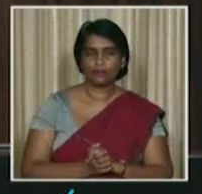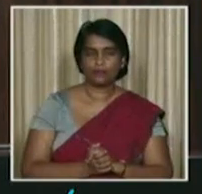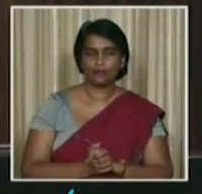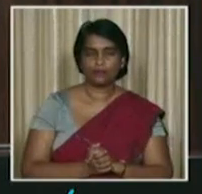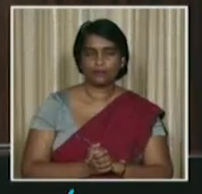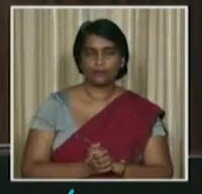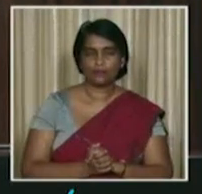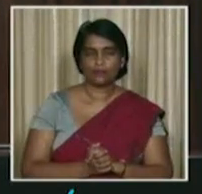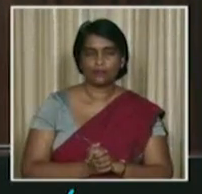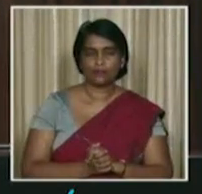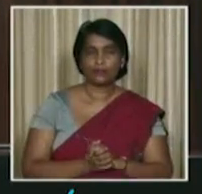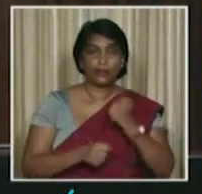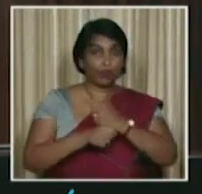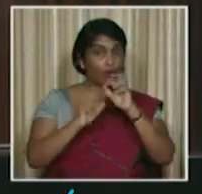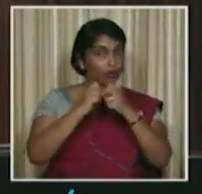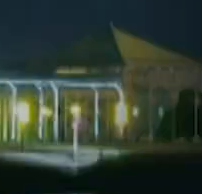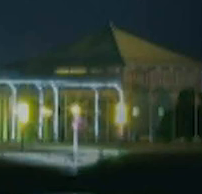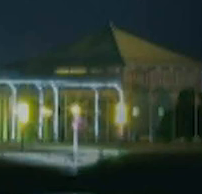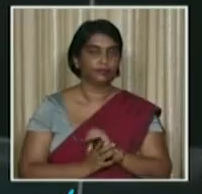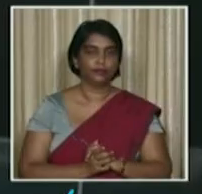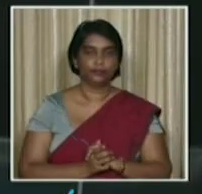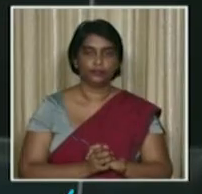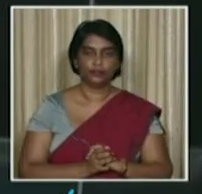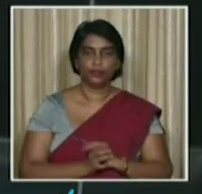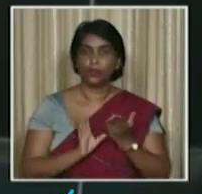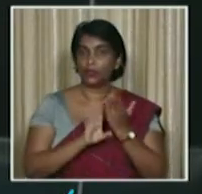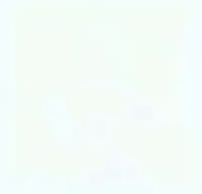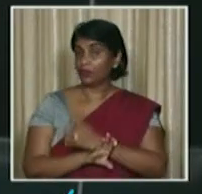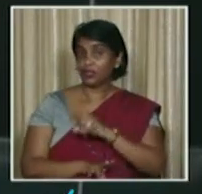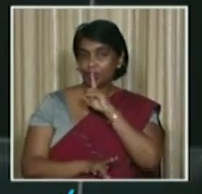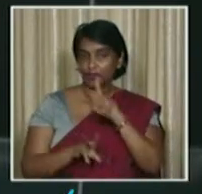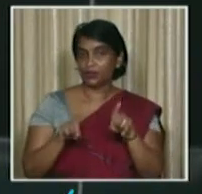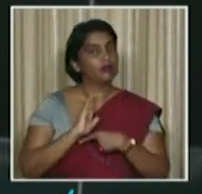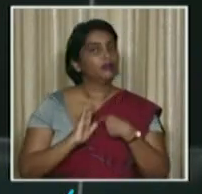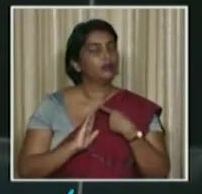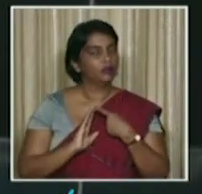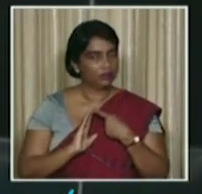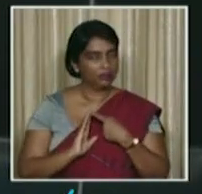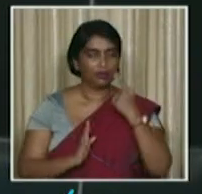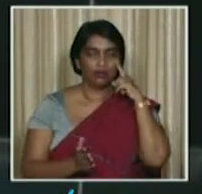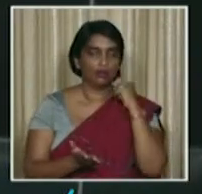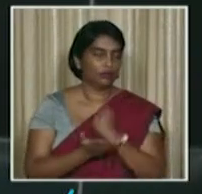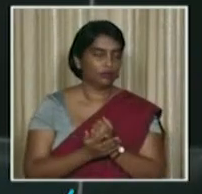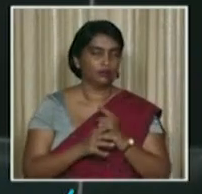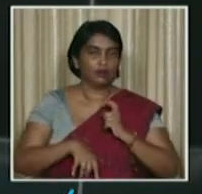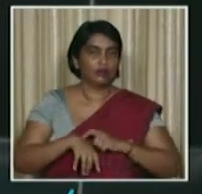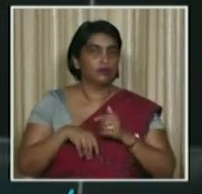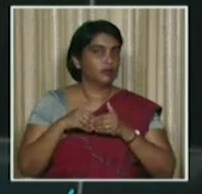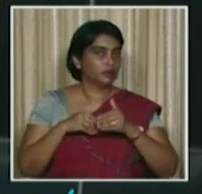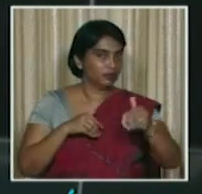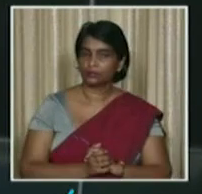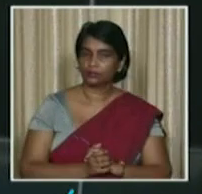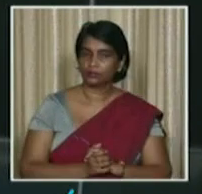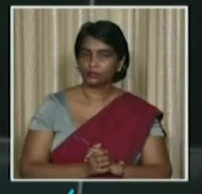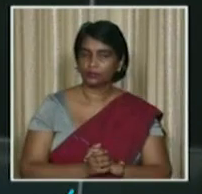යන්න. ඉතින් රජයේ අර්බුද අපේ ඇඟුඩට නාන්න දෙන්න. අමාත්‍යංශ නිවේදන පසුගිය මාස 7 අපේ රටේ දුෂ්කරම කාල පරිච්ඡේදය ලෙස